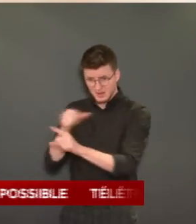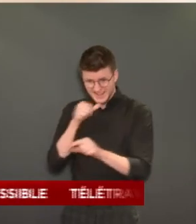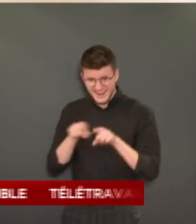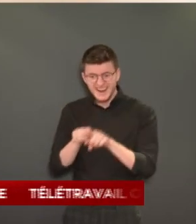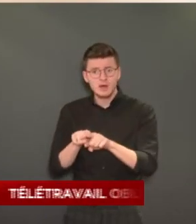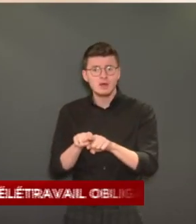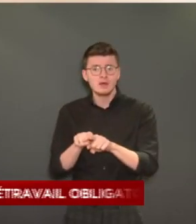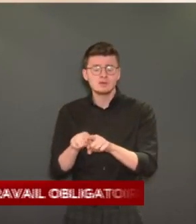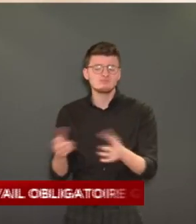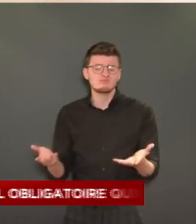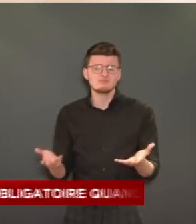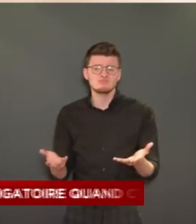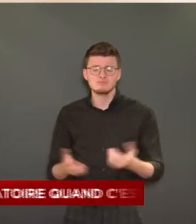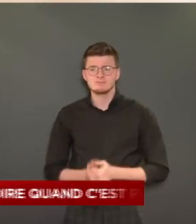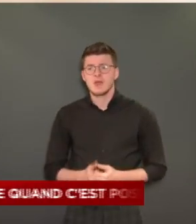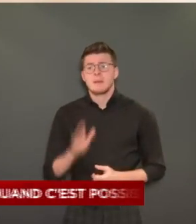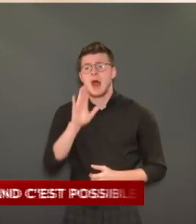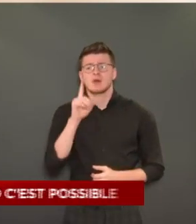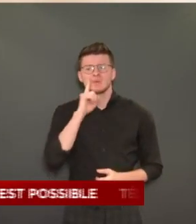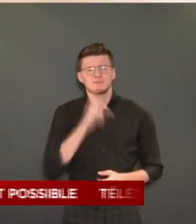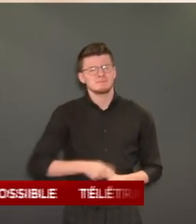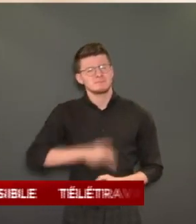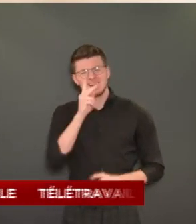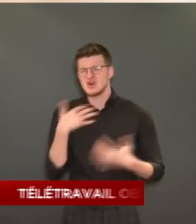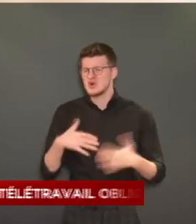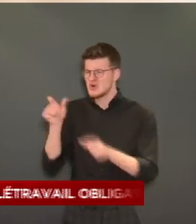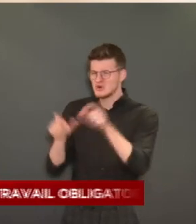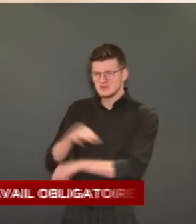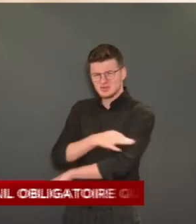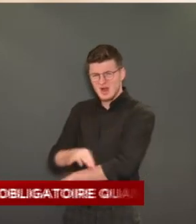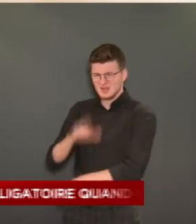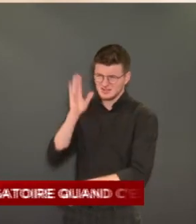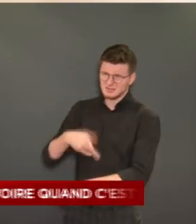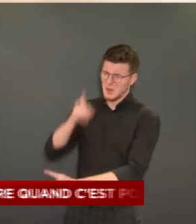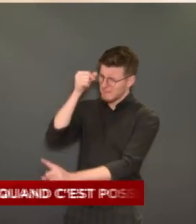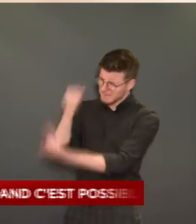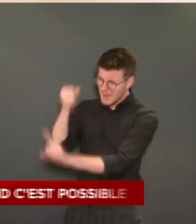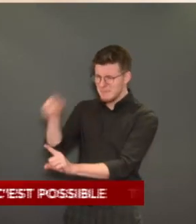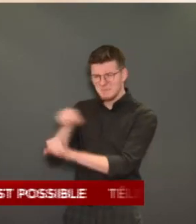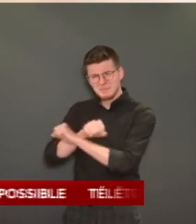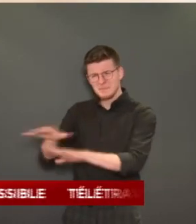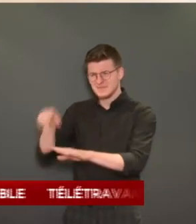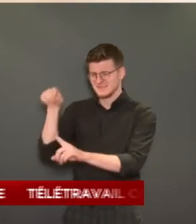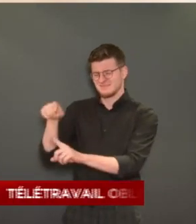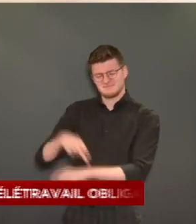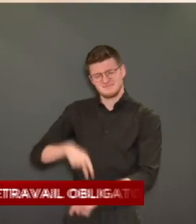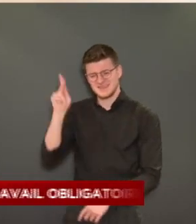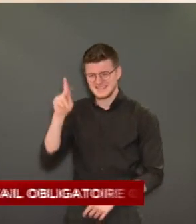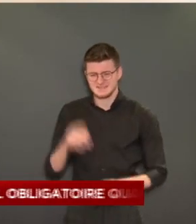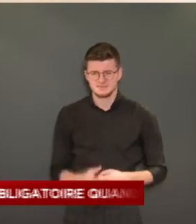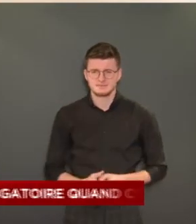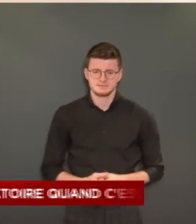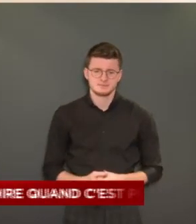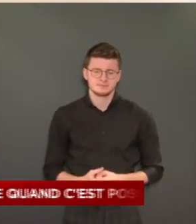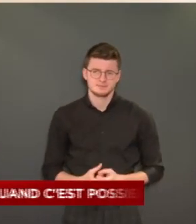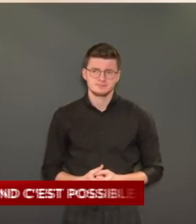touche, tous. Mais le virus touche surtout les personnes les plus vulnérables. Ces personnes-là sont beaucoup